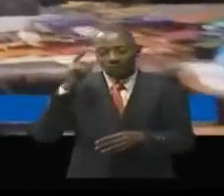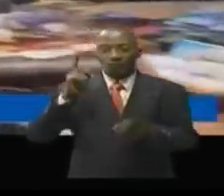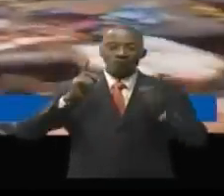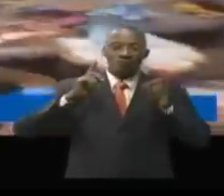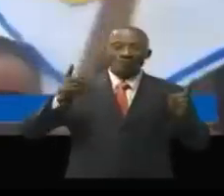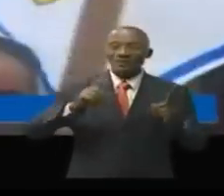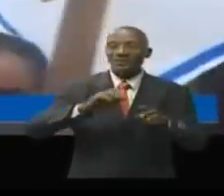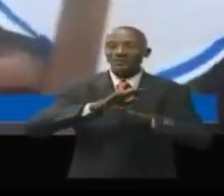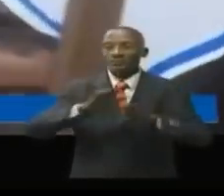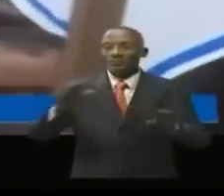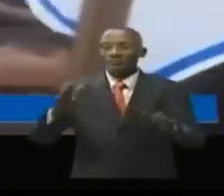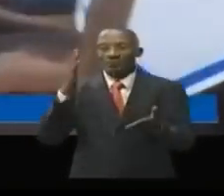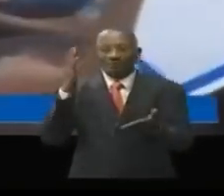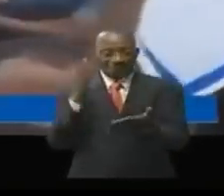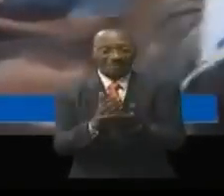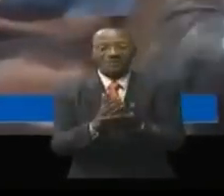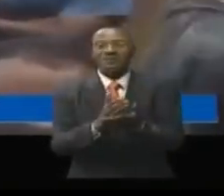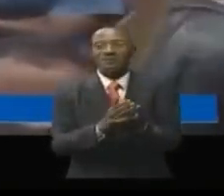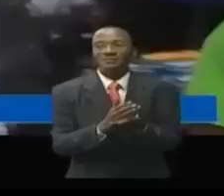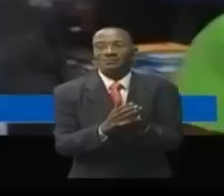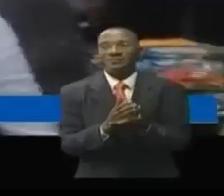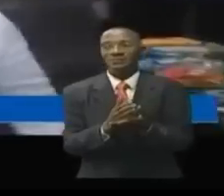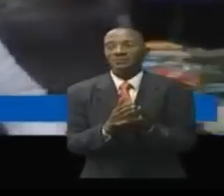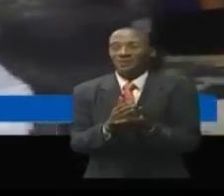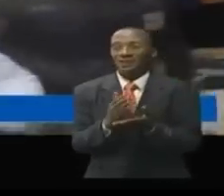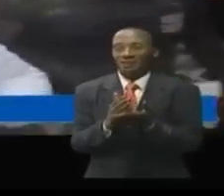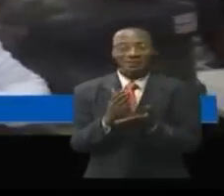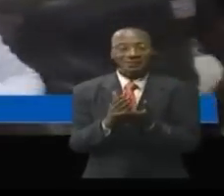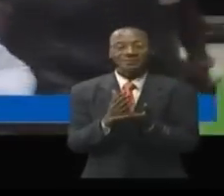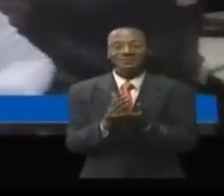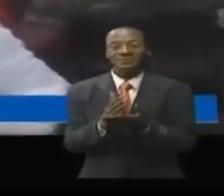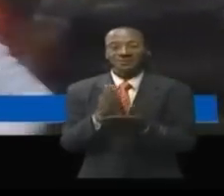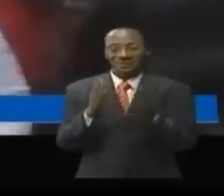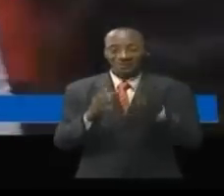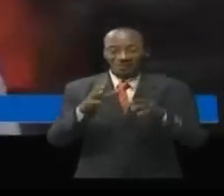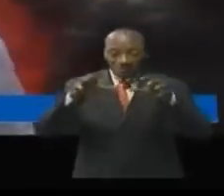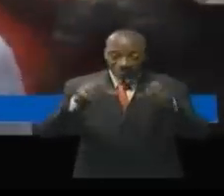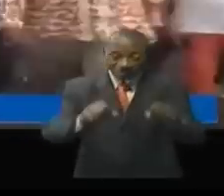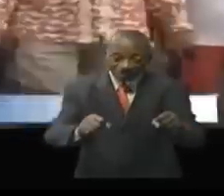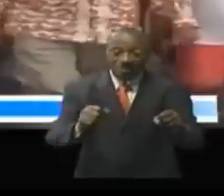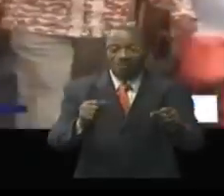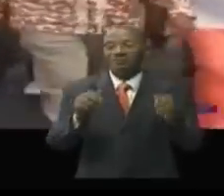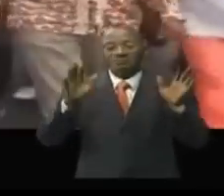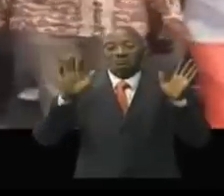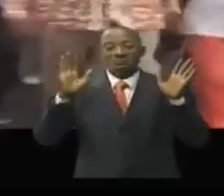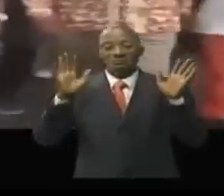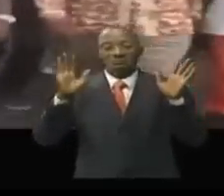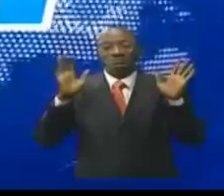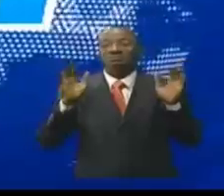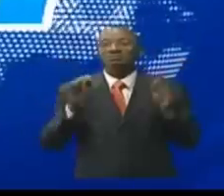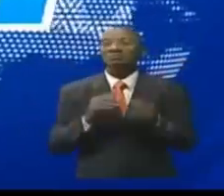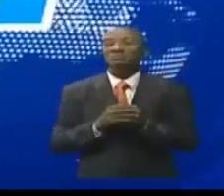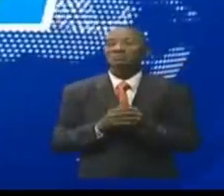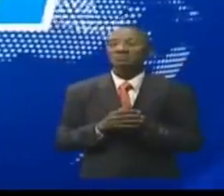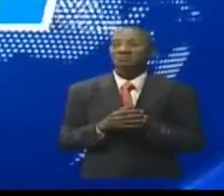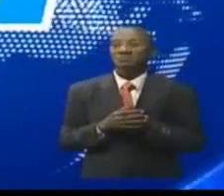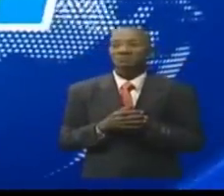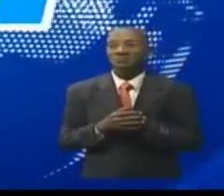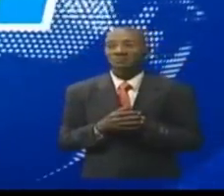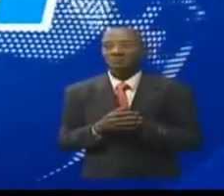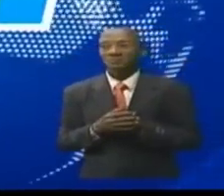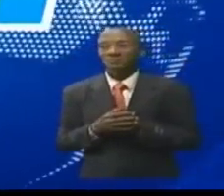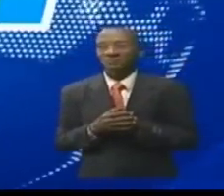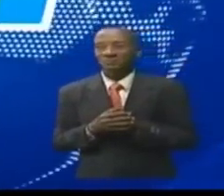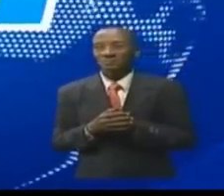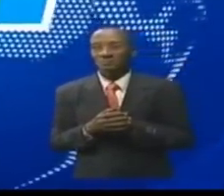une superficie de 224,3 km² et compte plus de 800 habitants. À l'UDPS,